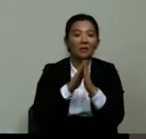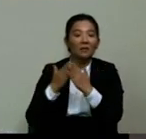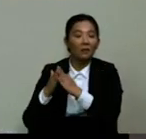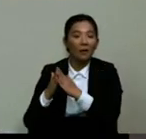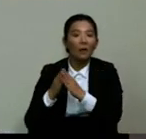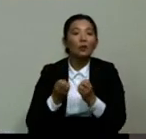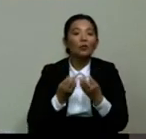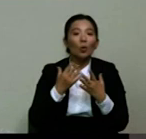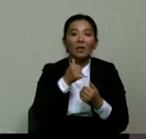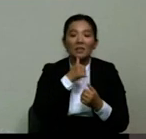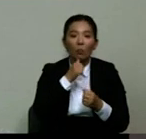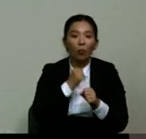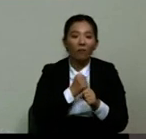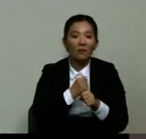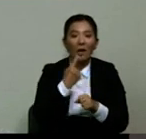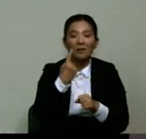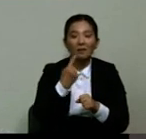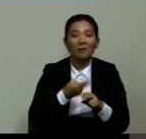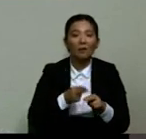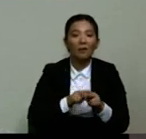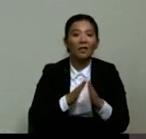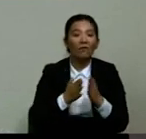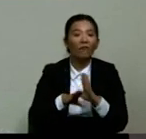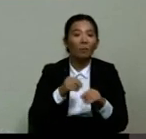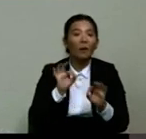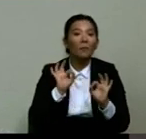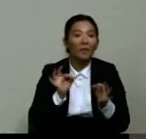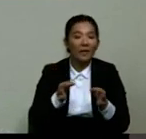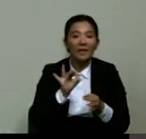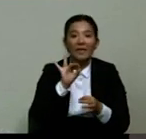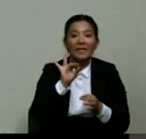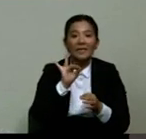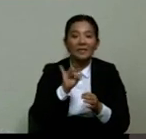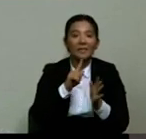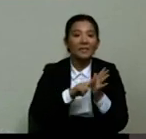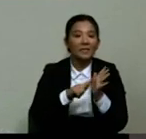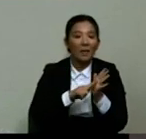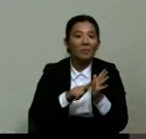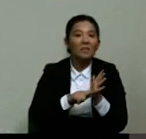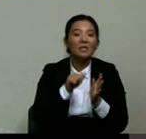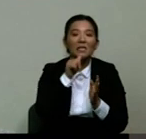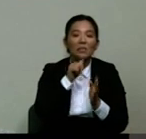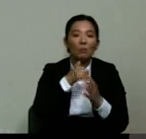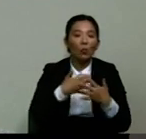Сколько способов у нас выбрать одну книгу? Правильно. И 70 способов.